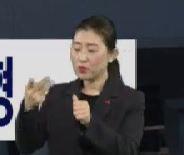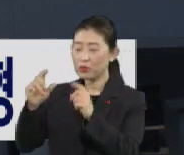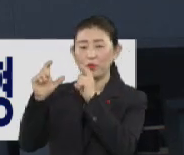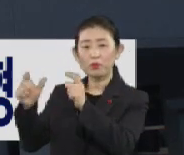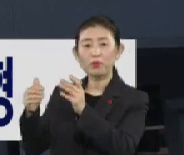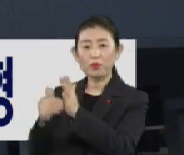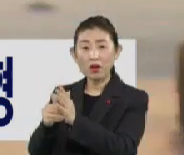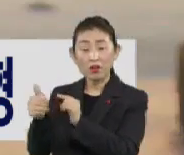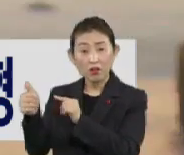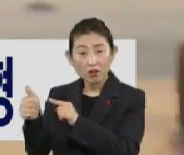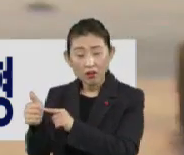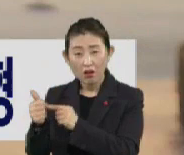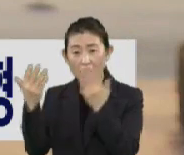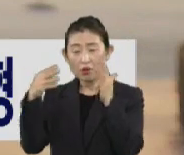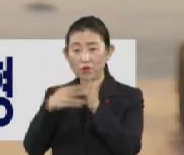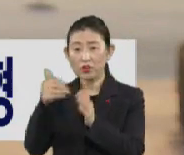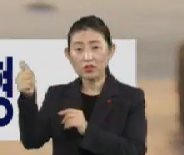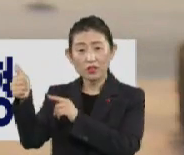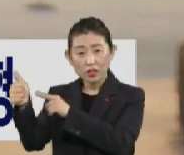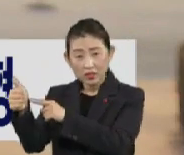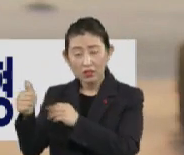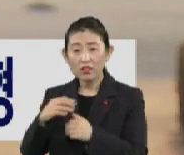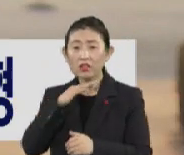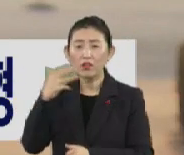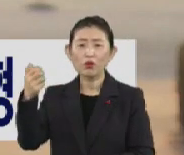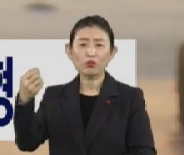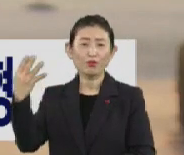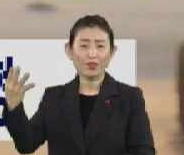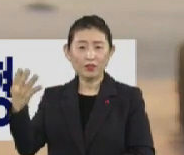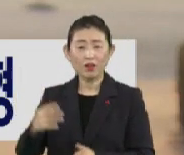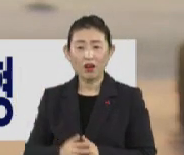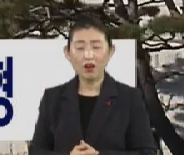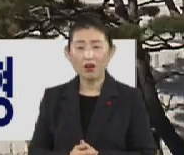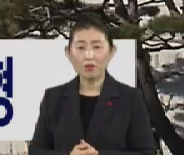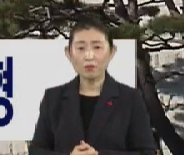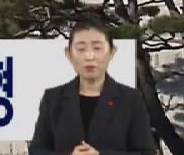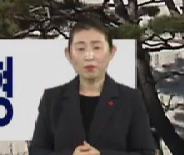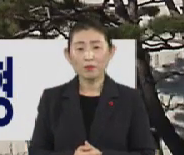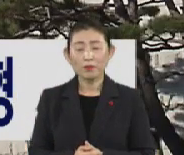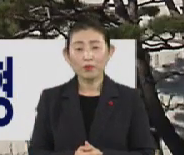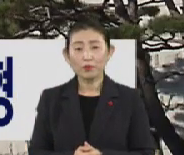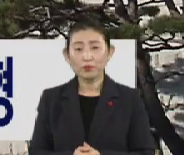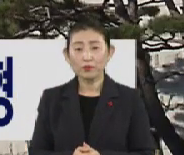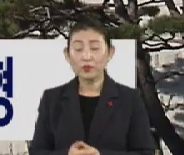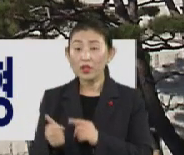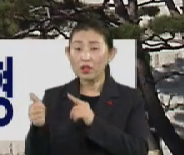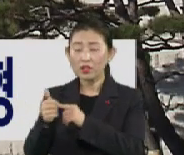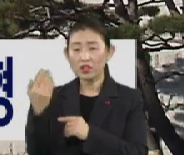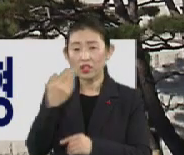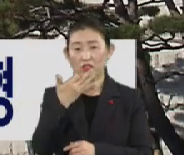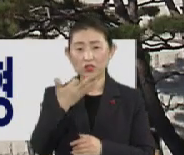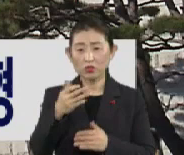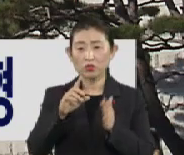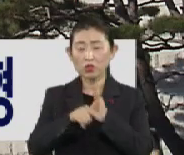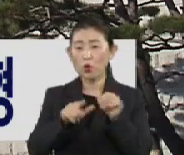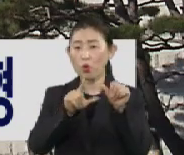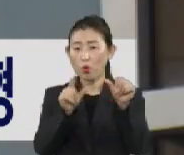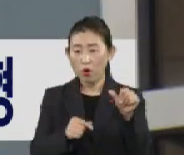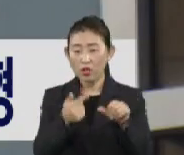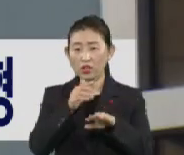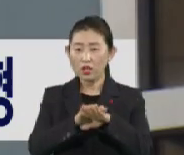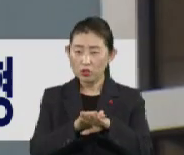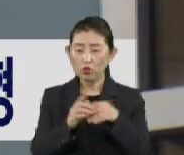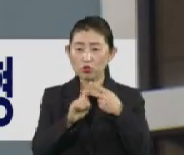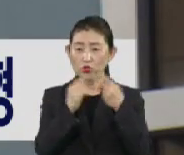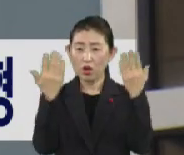선고된 대전지역 학교법인 이사장 84살 A씨의 항소를 기각했습니다. A씨는 2019년 5월 대전의